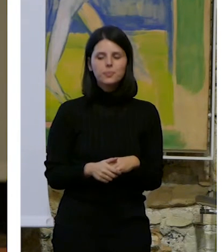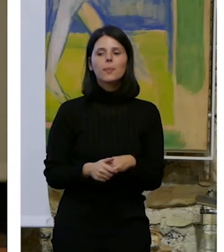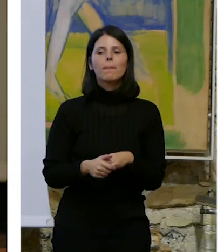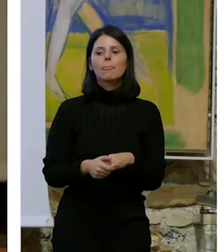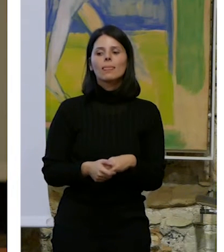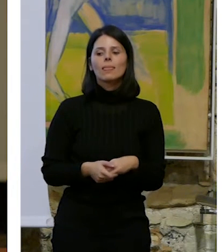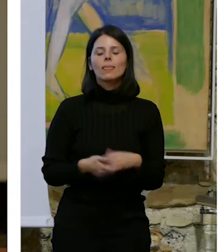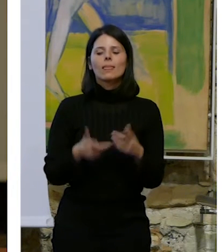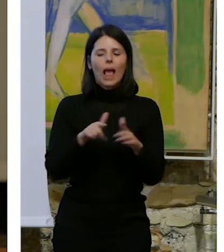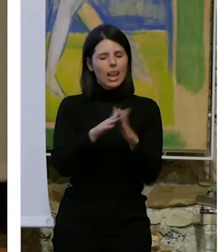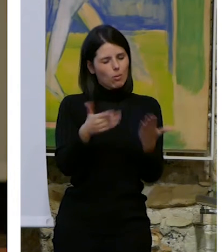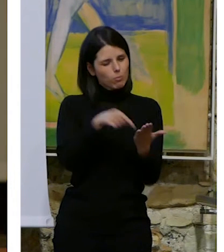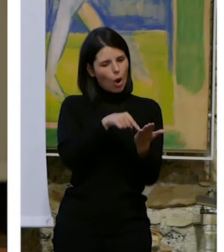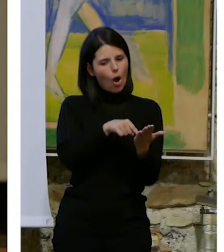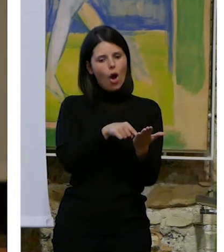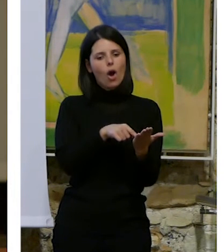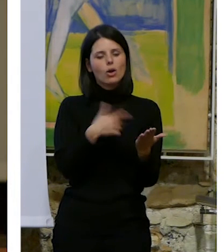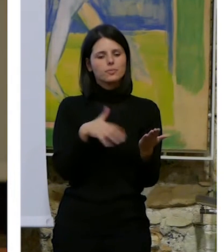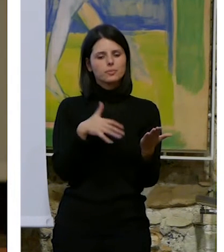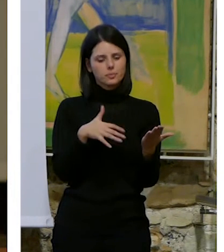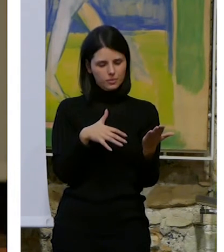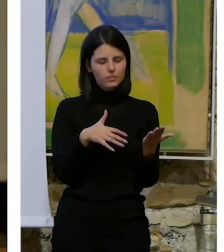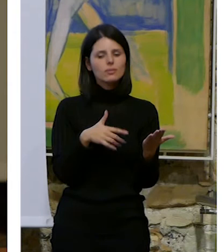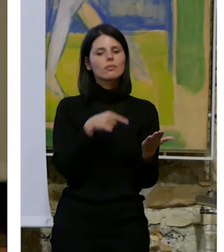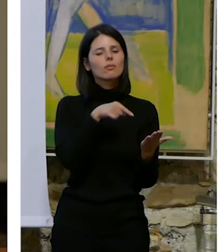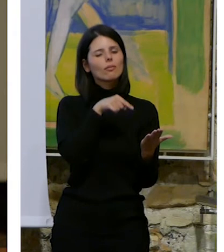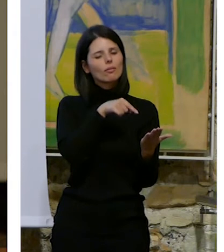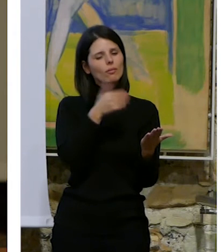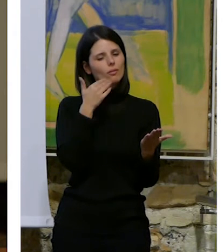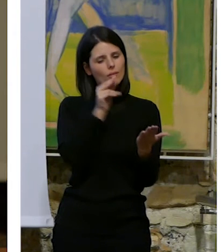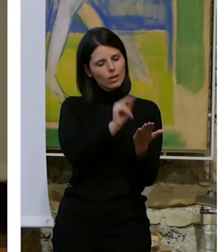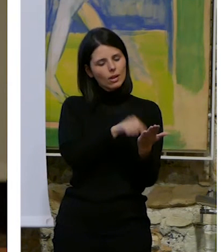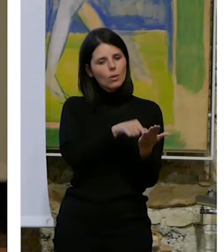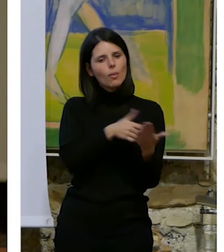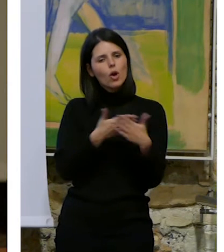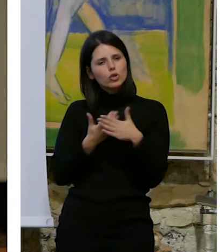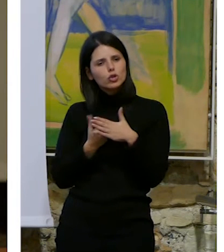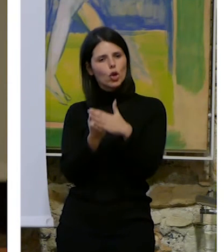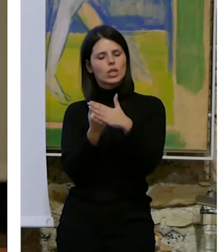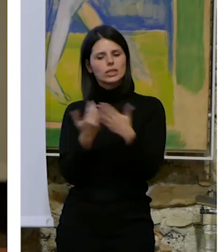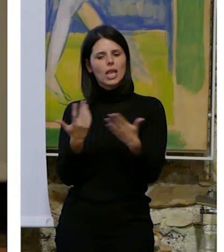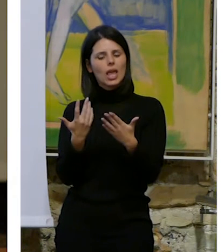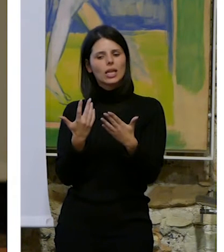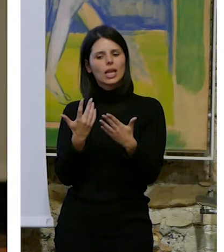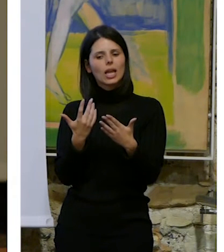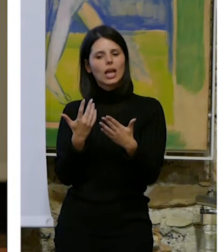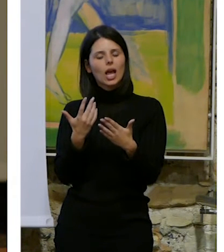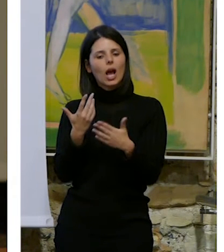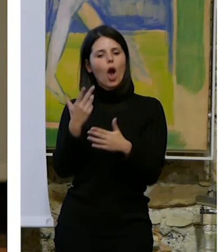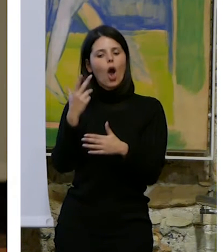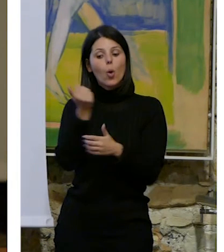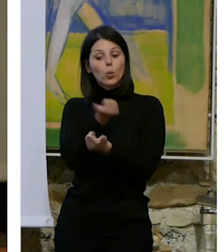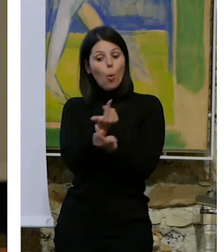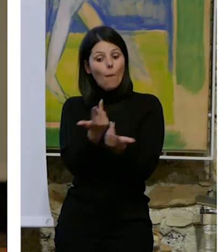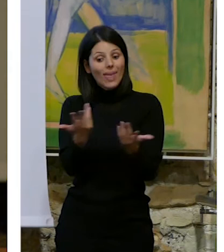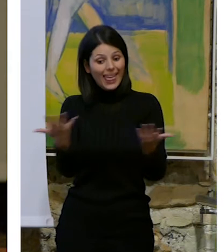è straordinario perché lui sostiene che la conoscenza dei numeri mette